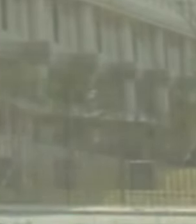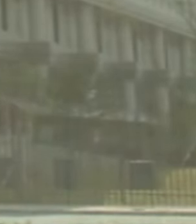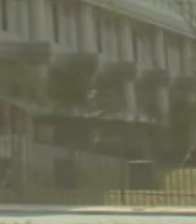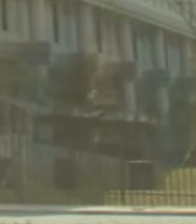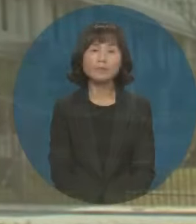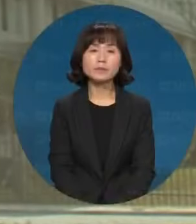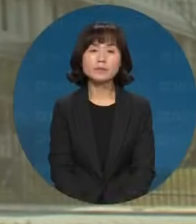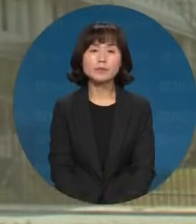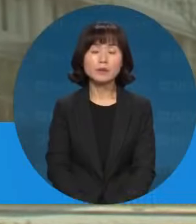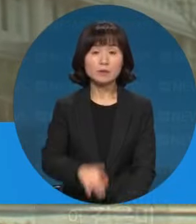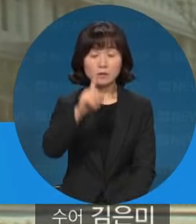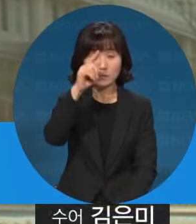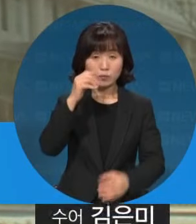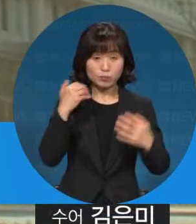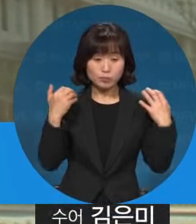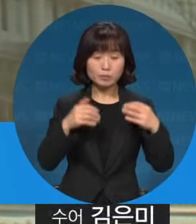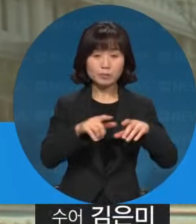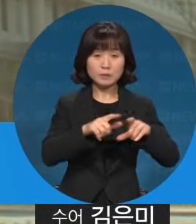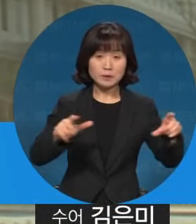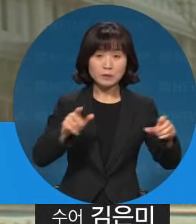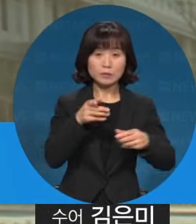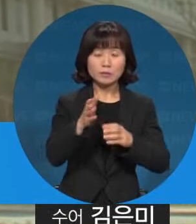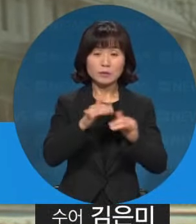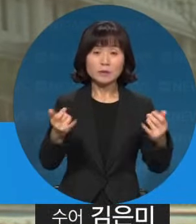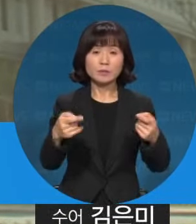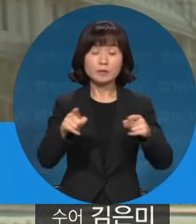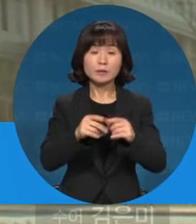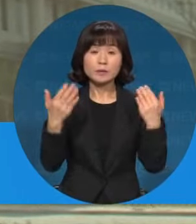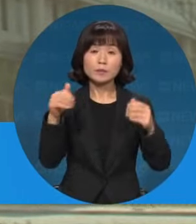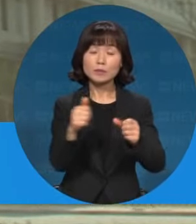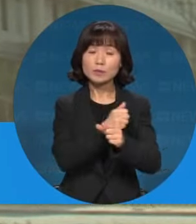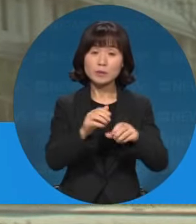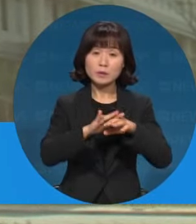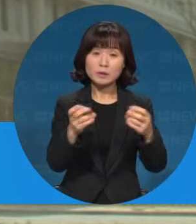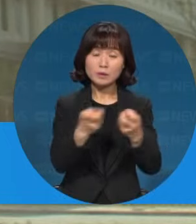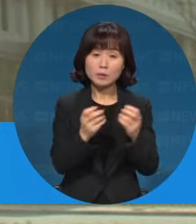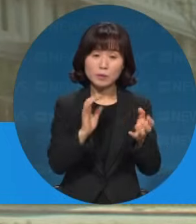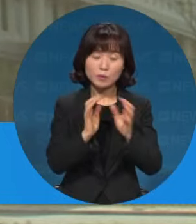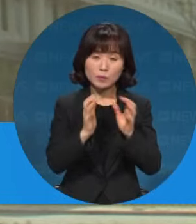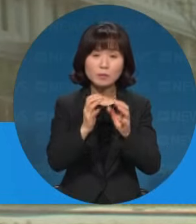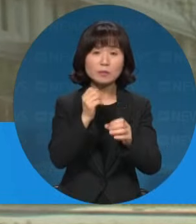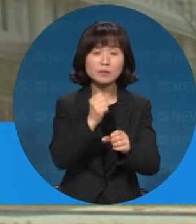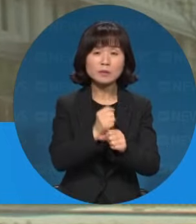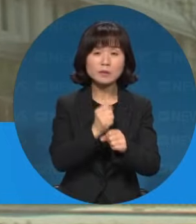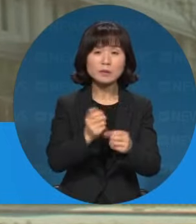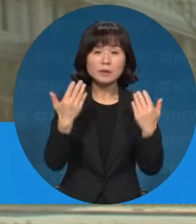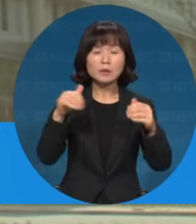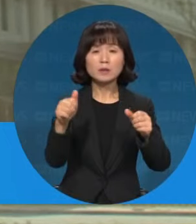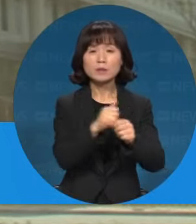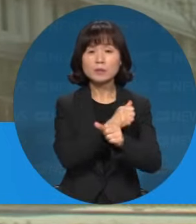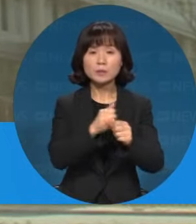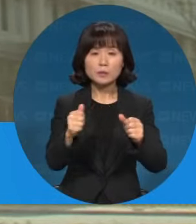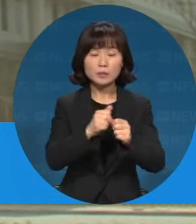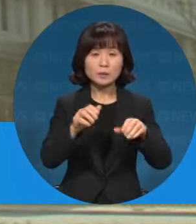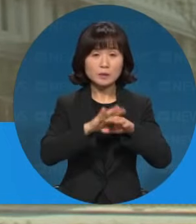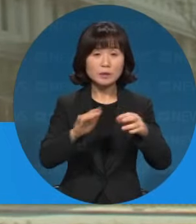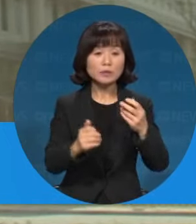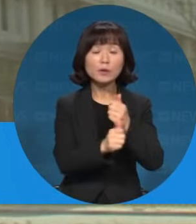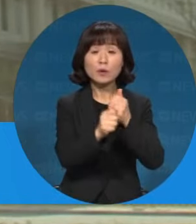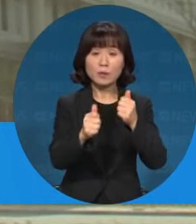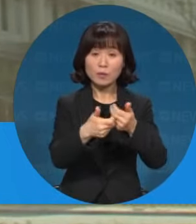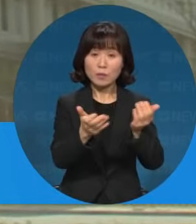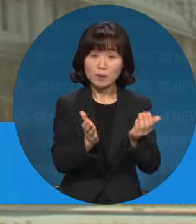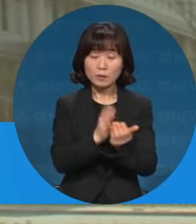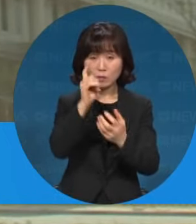정부와 민간 전문가들이 함께 학교 폭력 대책을 논의하기 위해서 만든 학폭 대책 위원회라는